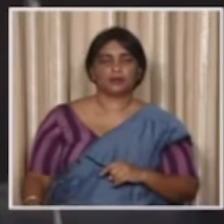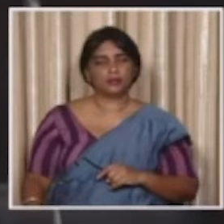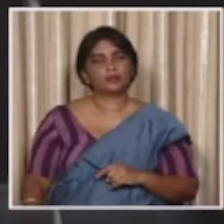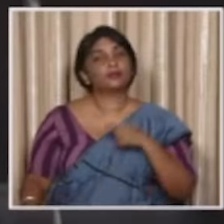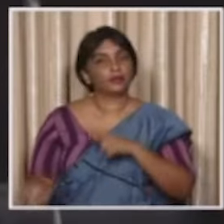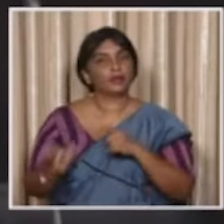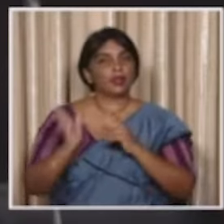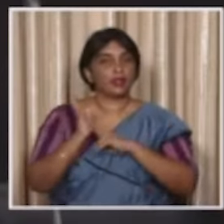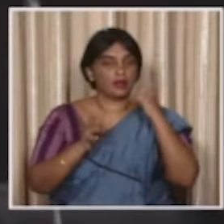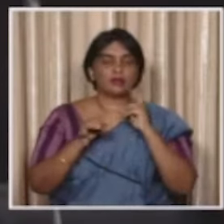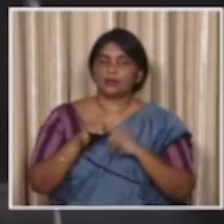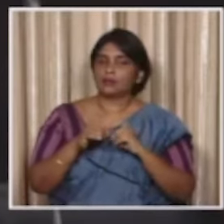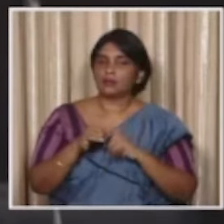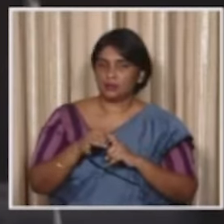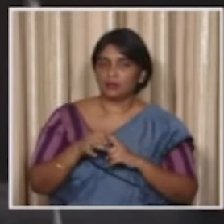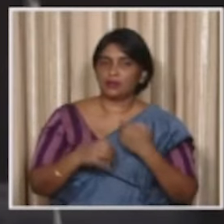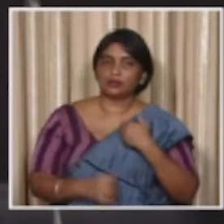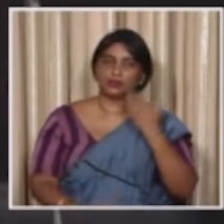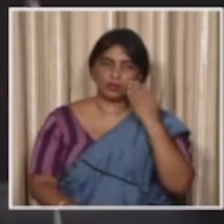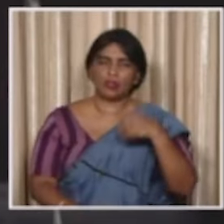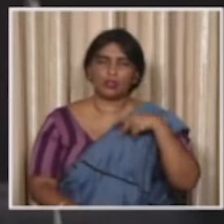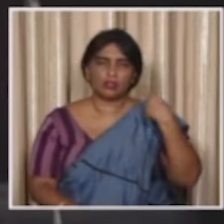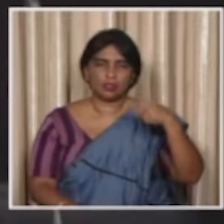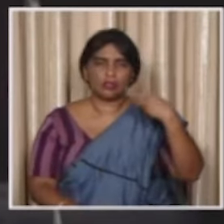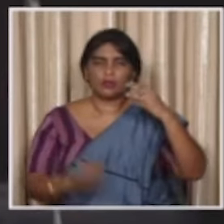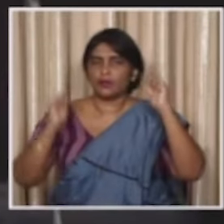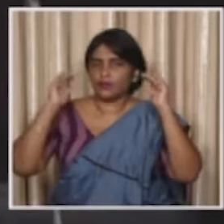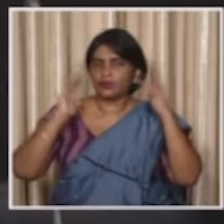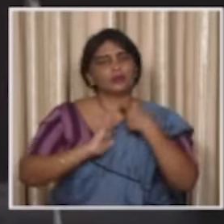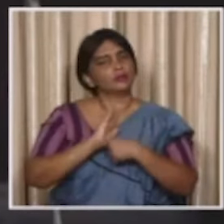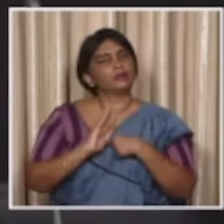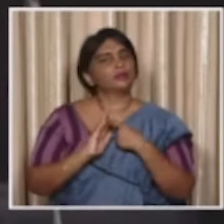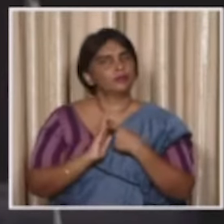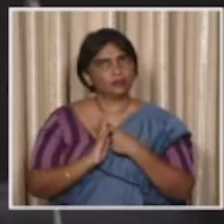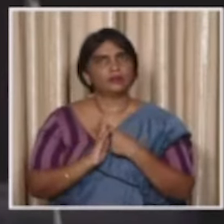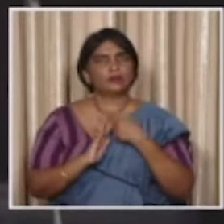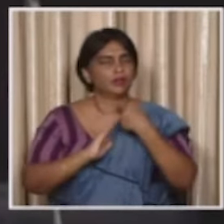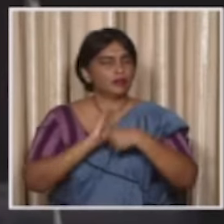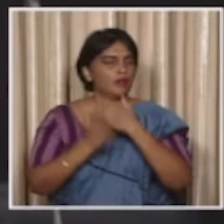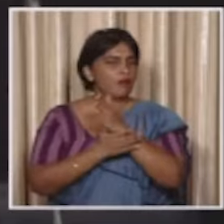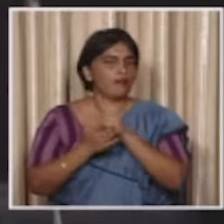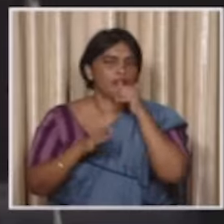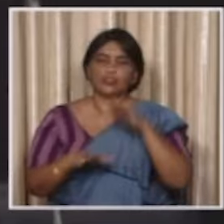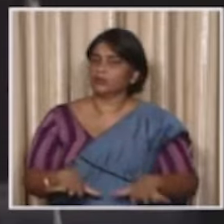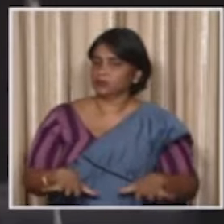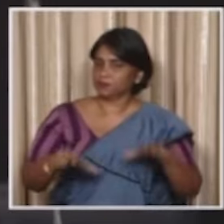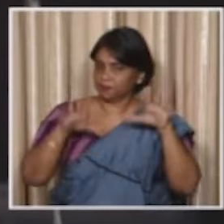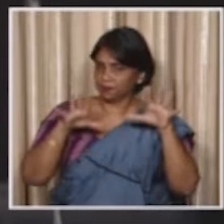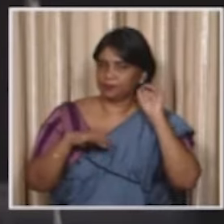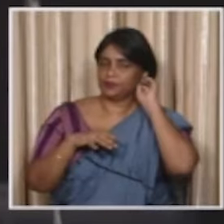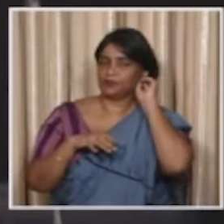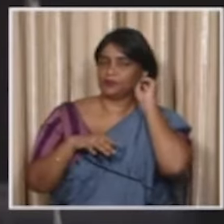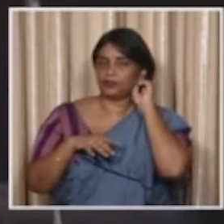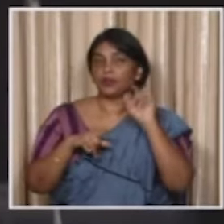මේක ජාතික ප්‍රශ්නයක්. අපි දකිනවා දවස් දෙකක් තුනක් ඇස්සම් මේ රටෙන් භාගයක් ගම්මතුරෙන් යට වෙනවා.